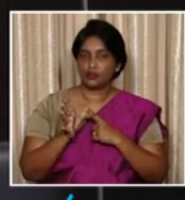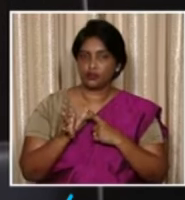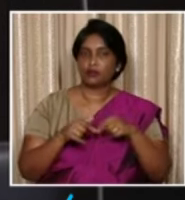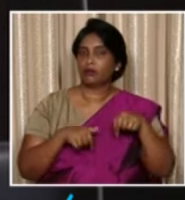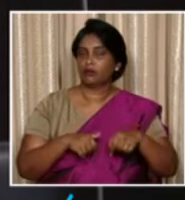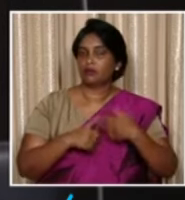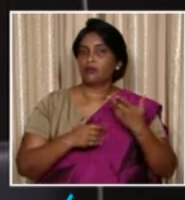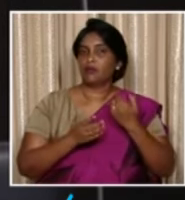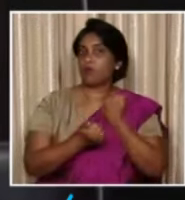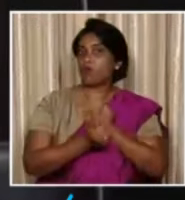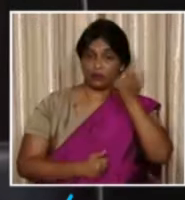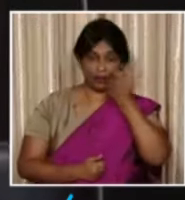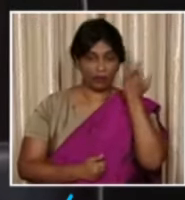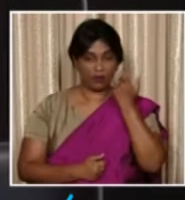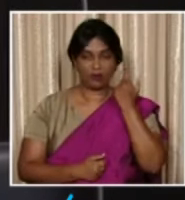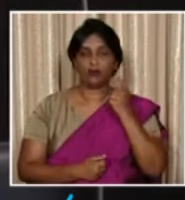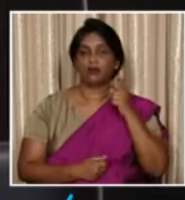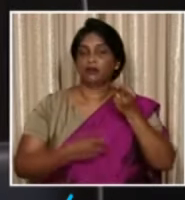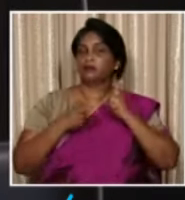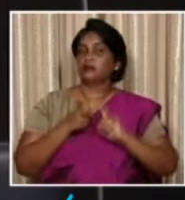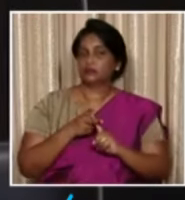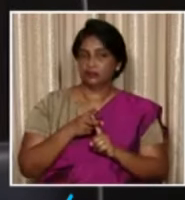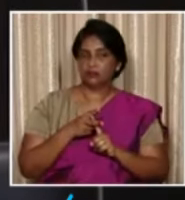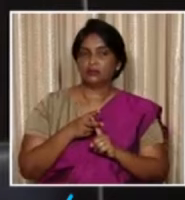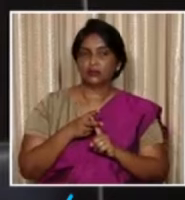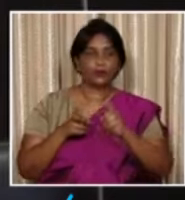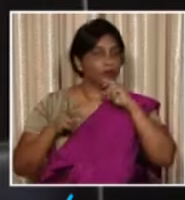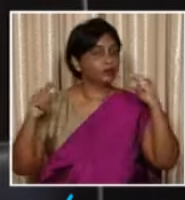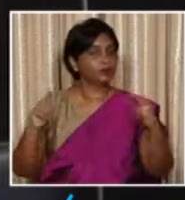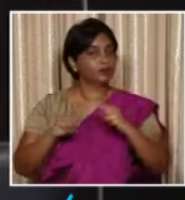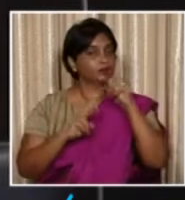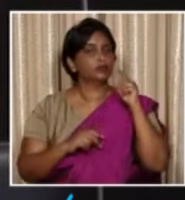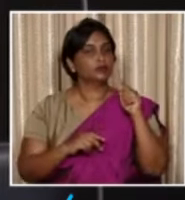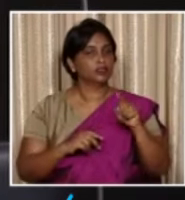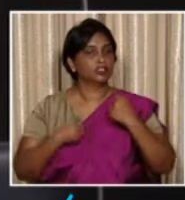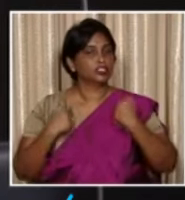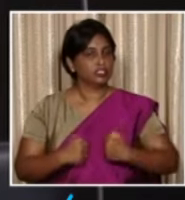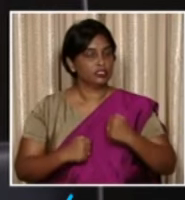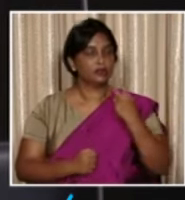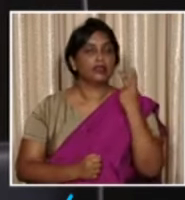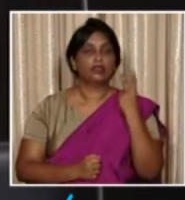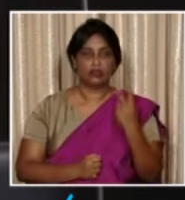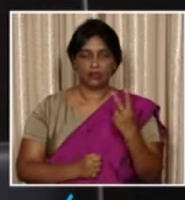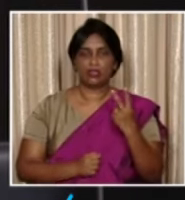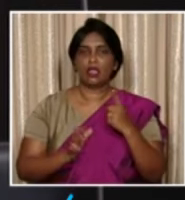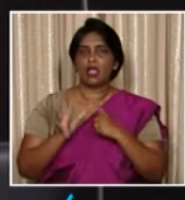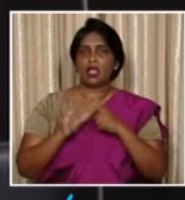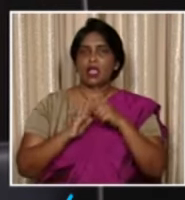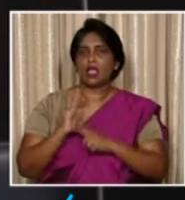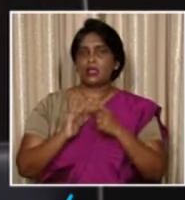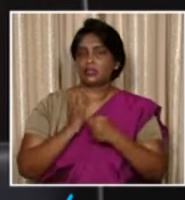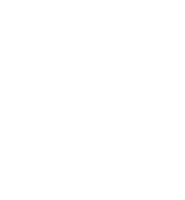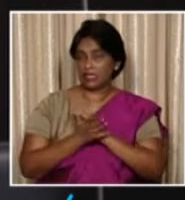තාම පොලිසියෙන් හොයනවා. අනිත් එක තමයි සුප්‍රීම් කෝට් එකේ දැන් අධිපතිවරු දෙන්නෙක් අජිත් නිවාඩ්